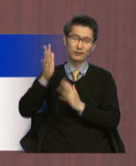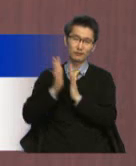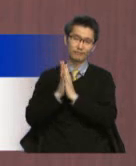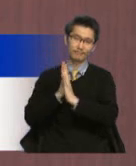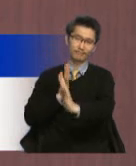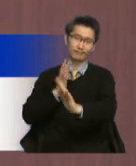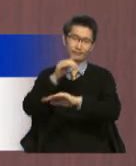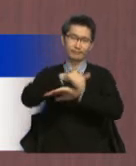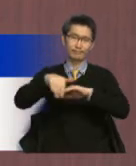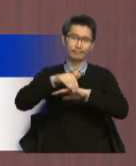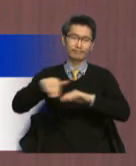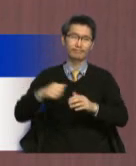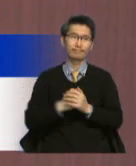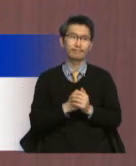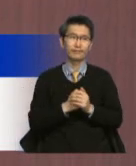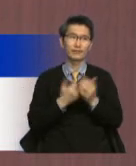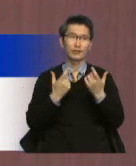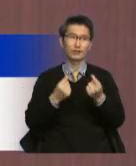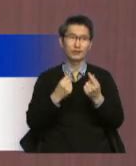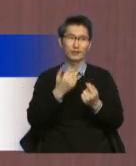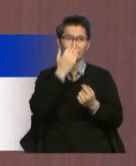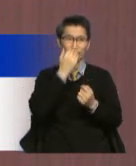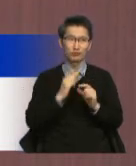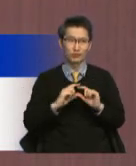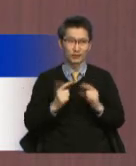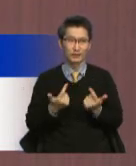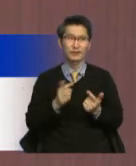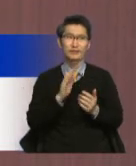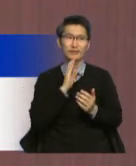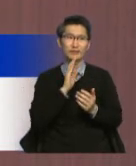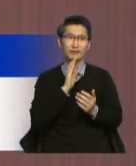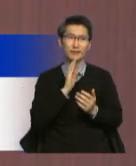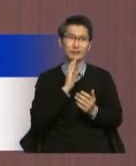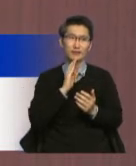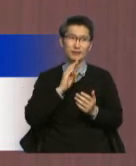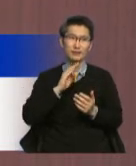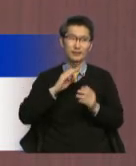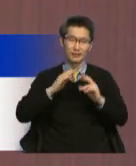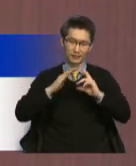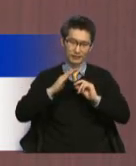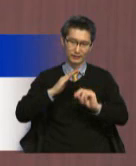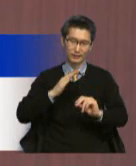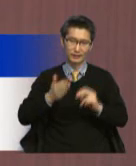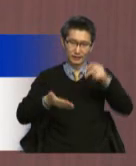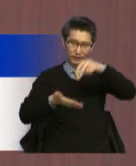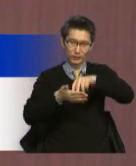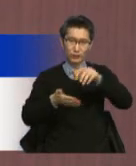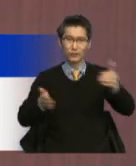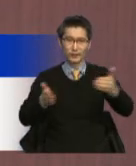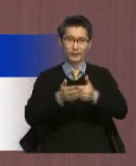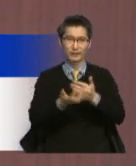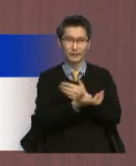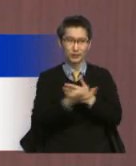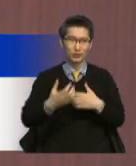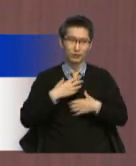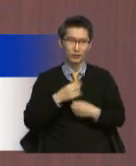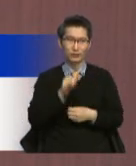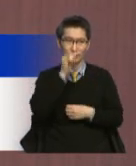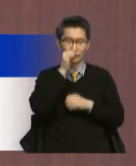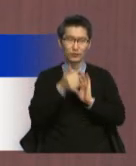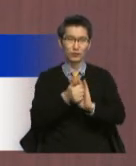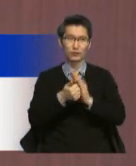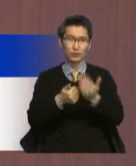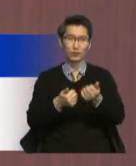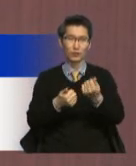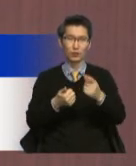갈 것입니다. 이렇게 해서 전혀 지루하지 않게 실제로 지하철을 타는 곳까지 이동을 편의할 수 있도록 할